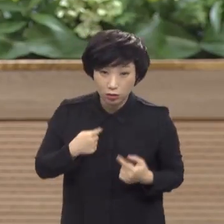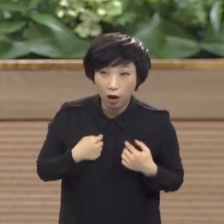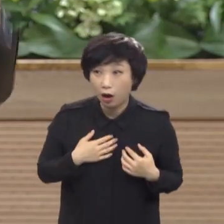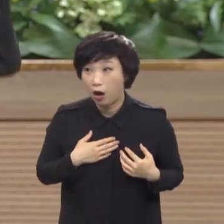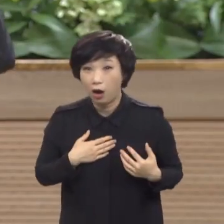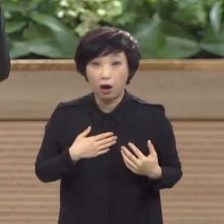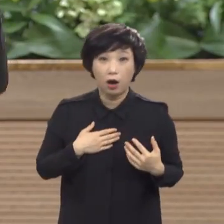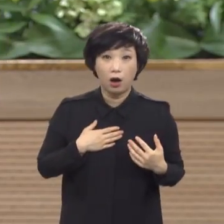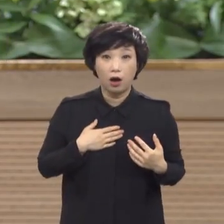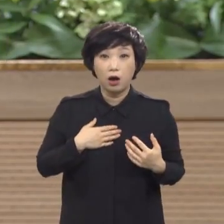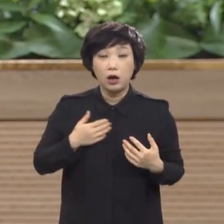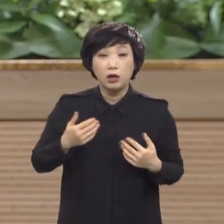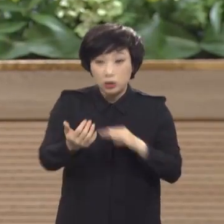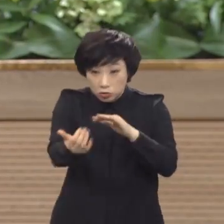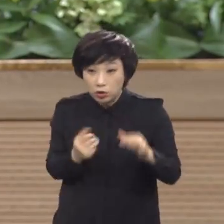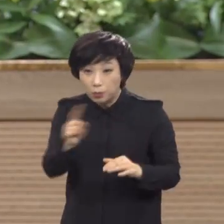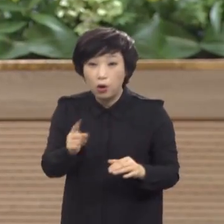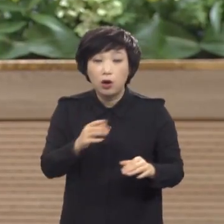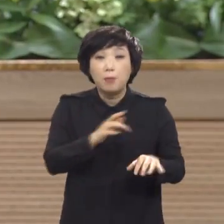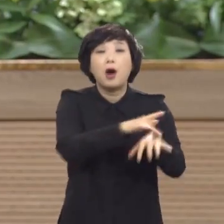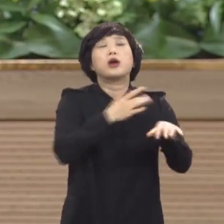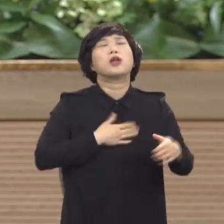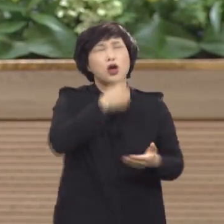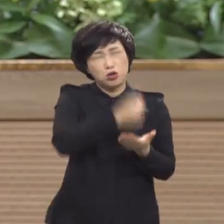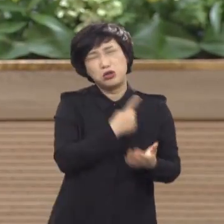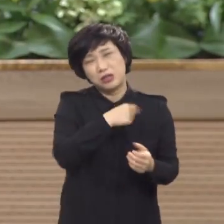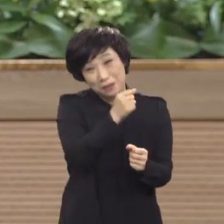하기 전에 마귀가 지켜했다.